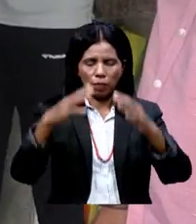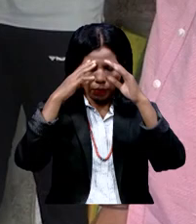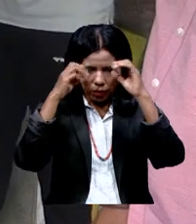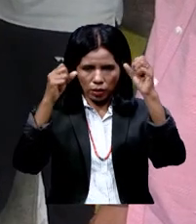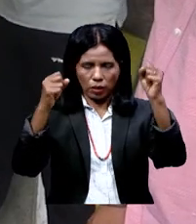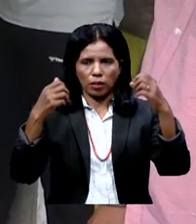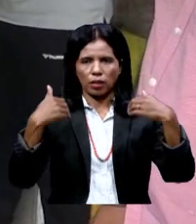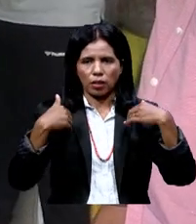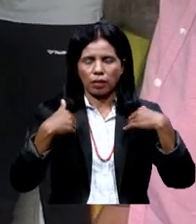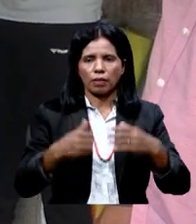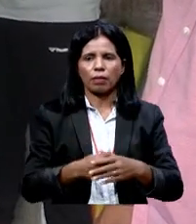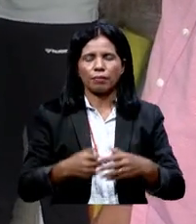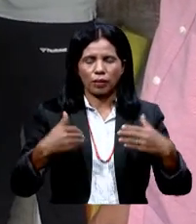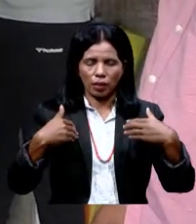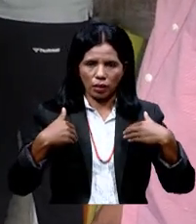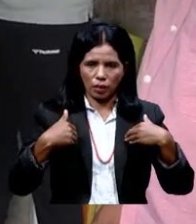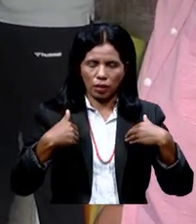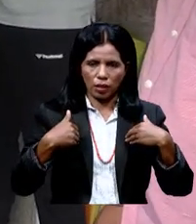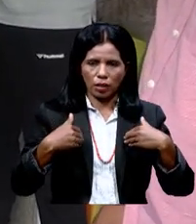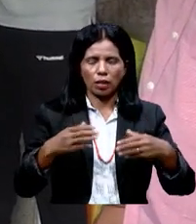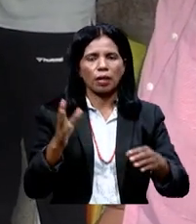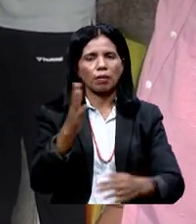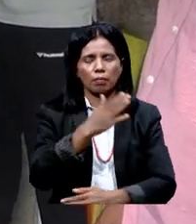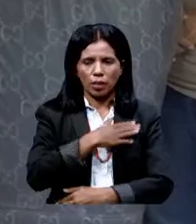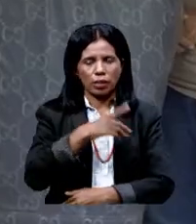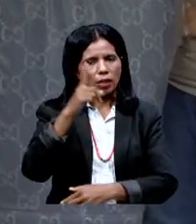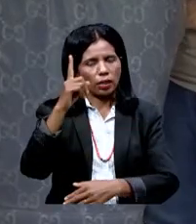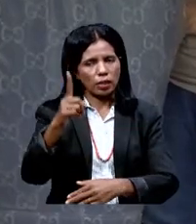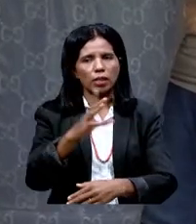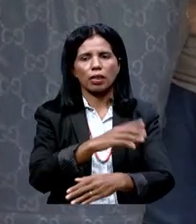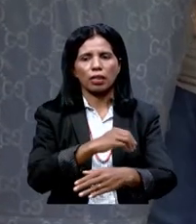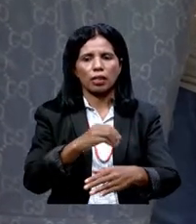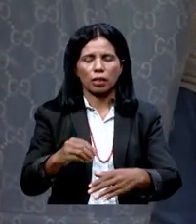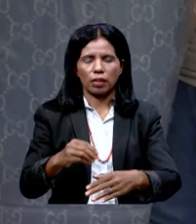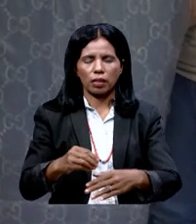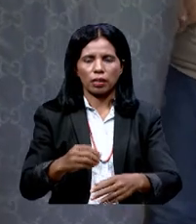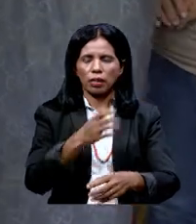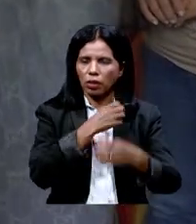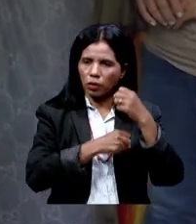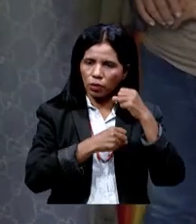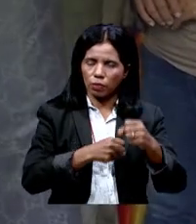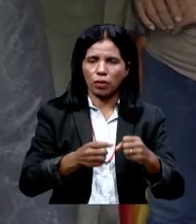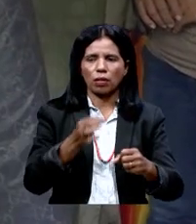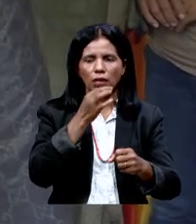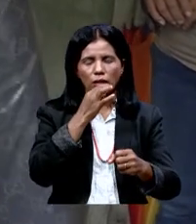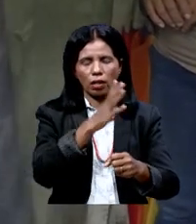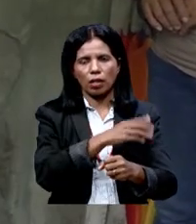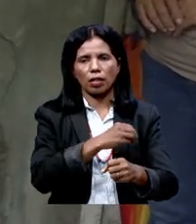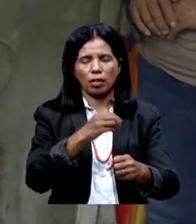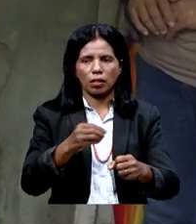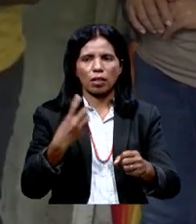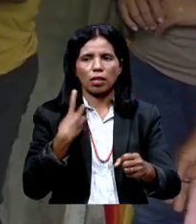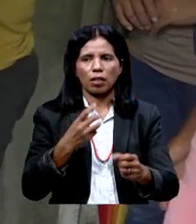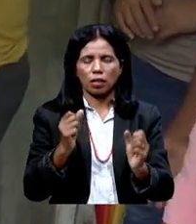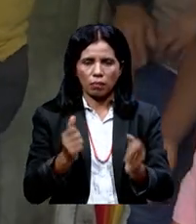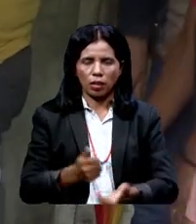iha nebe ya manta wang ida iha kambati wang ida iha susu beng iha necessidade básica ruma latarias balon helara